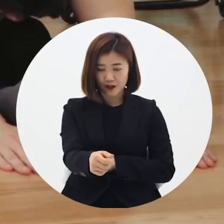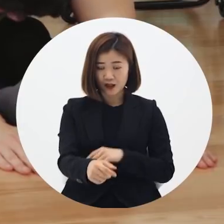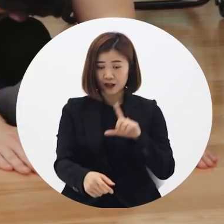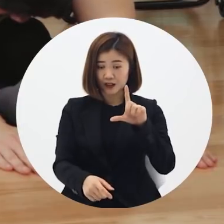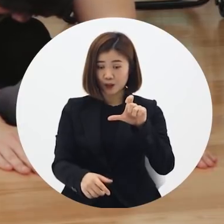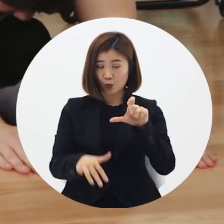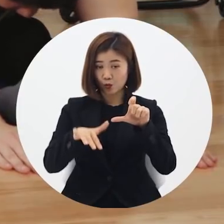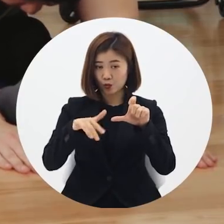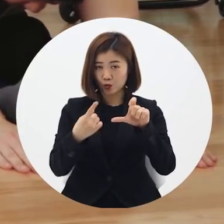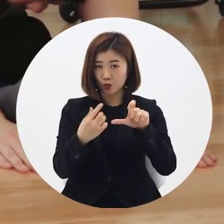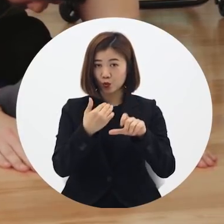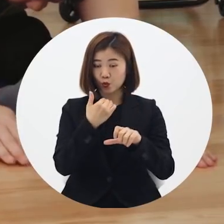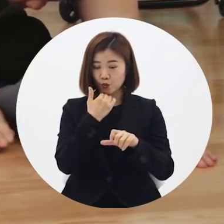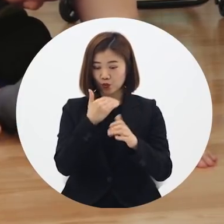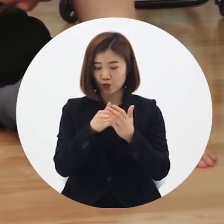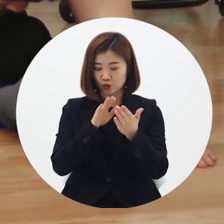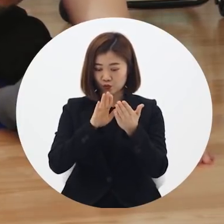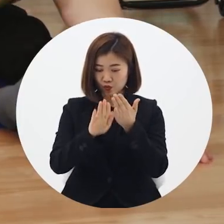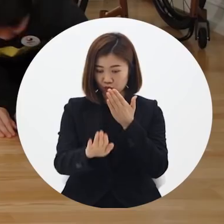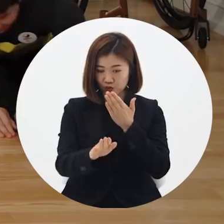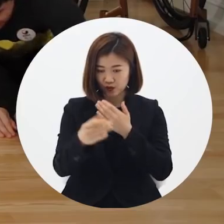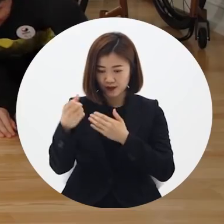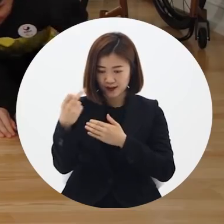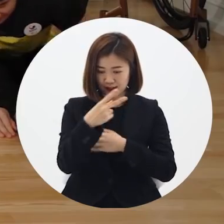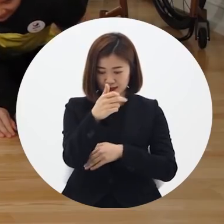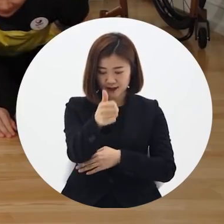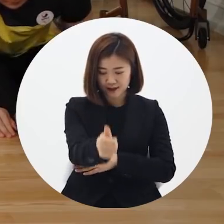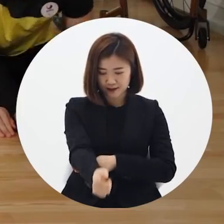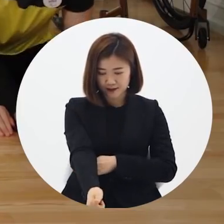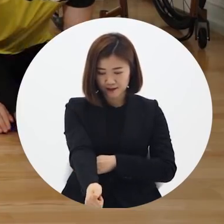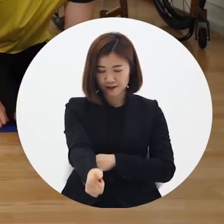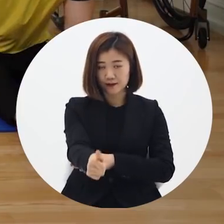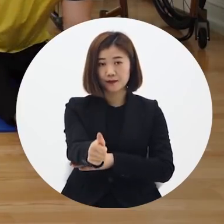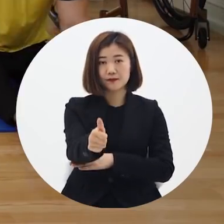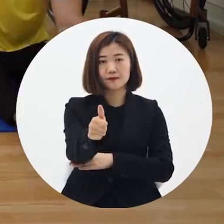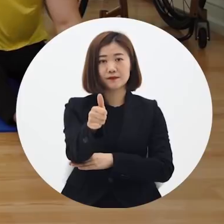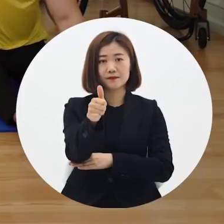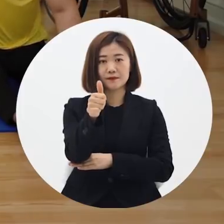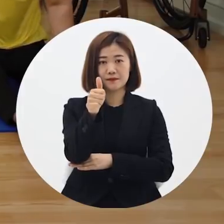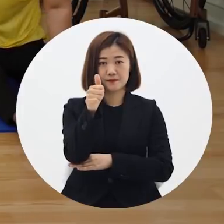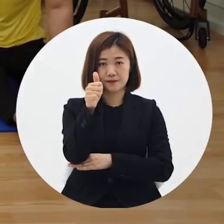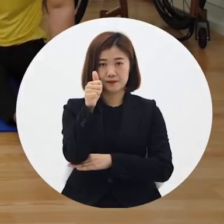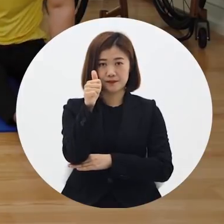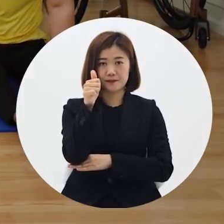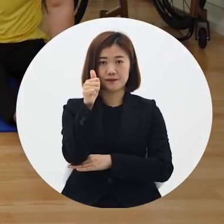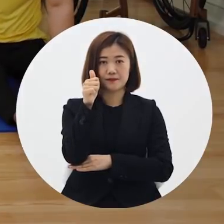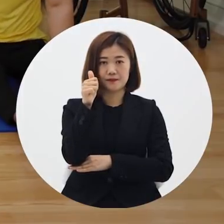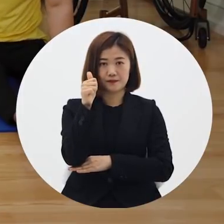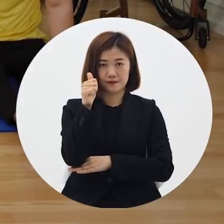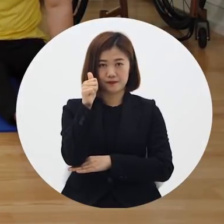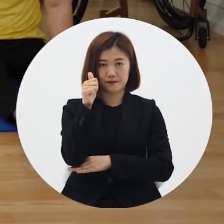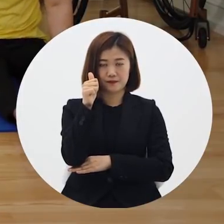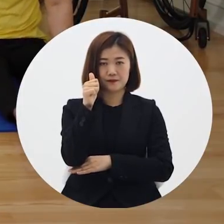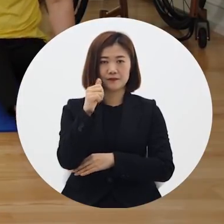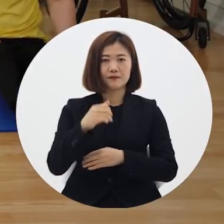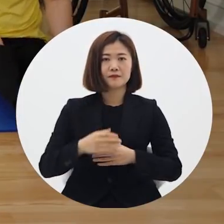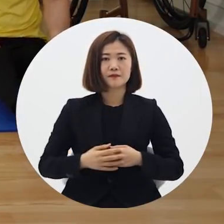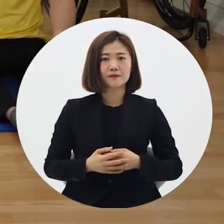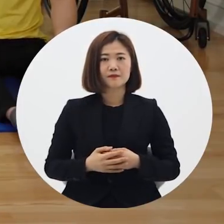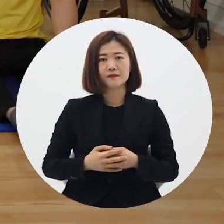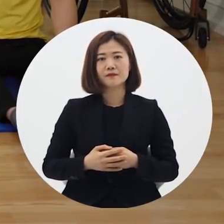15초간 유지하셨으면 다시 뒤로 상체를 들어 올리시면